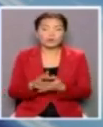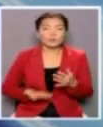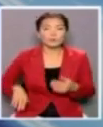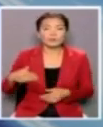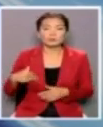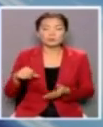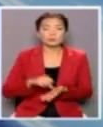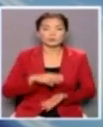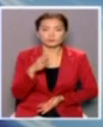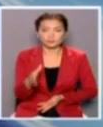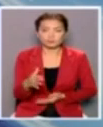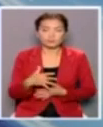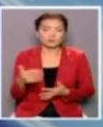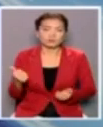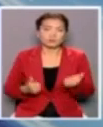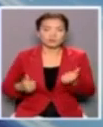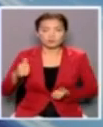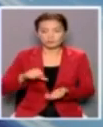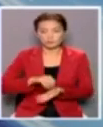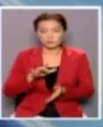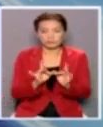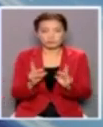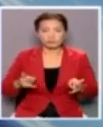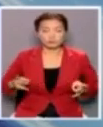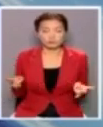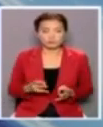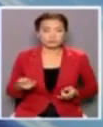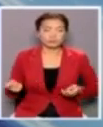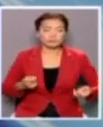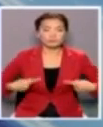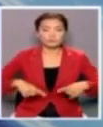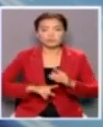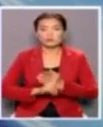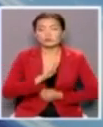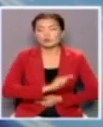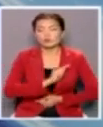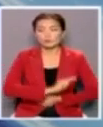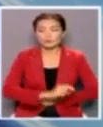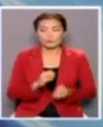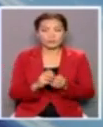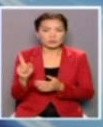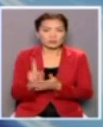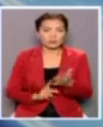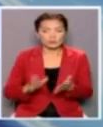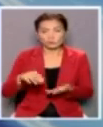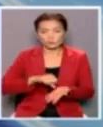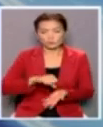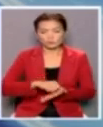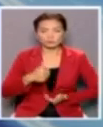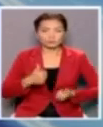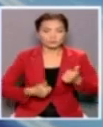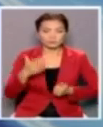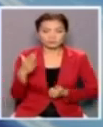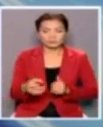претенденты примут участие в больших соревнованиях. Стоит отметить, что ведущей партии начата работа по приему заявок на участие в